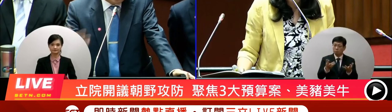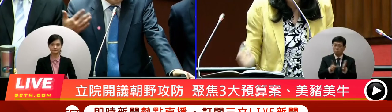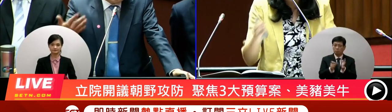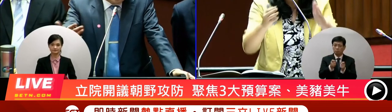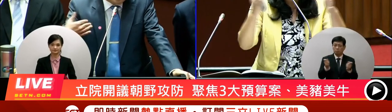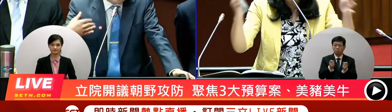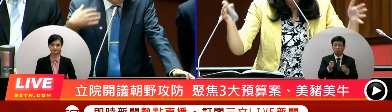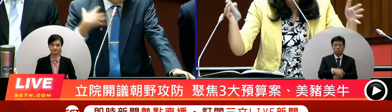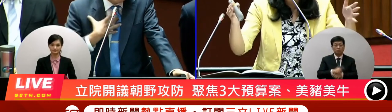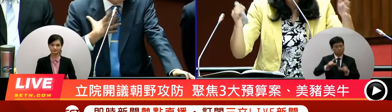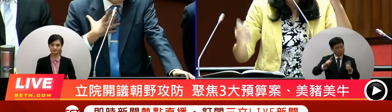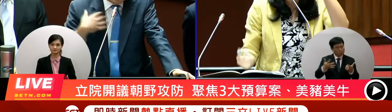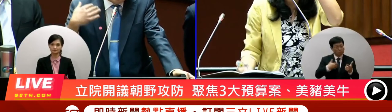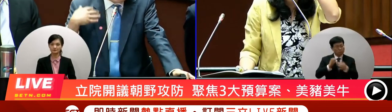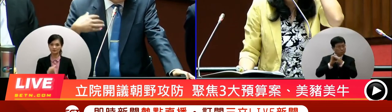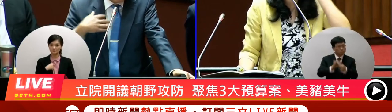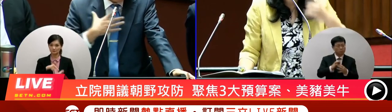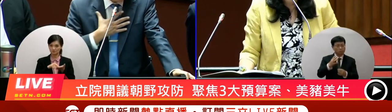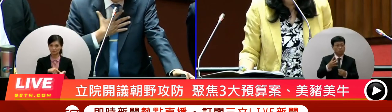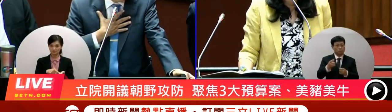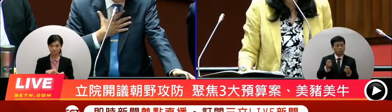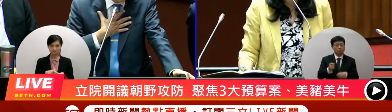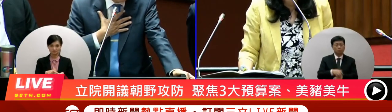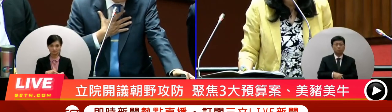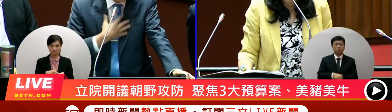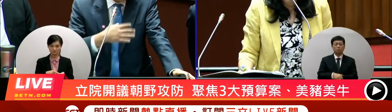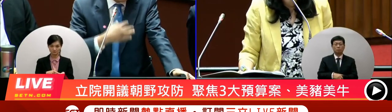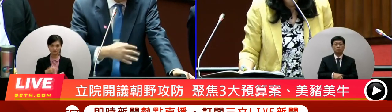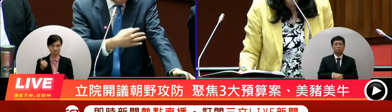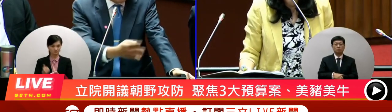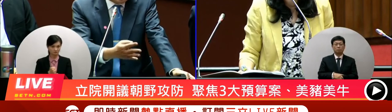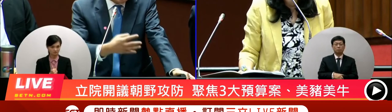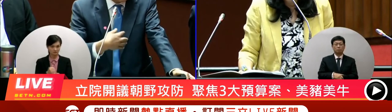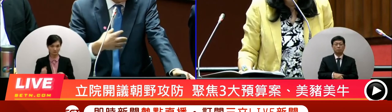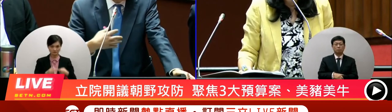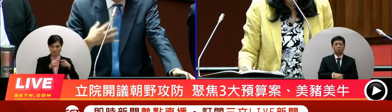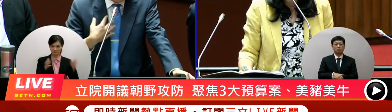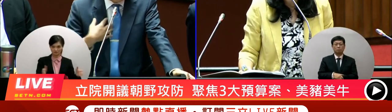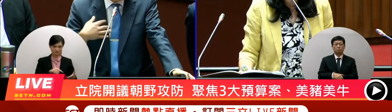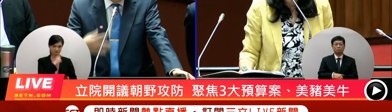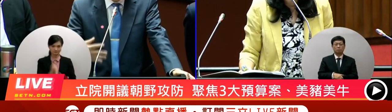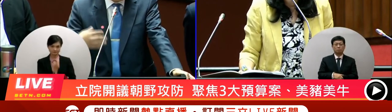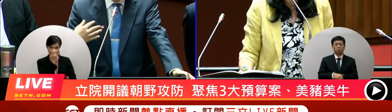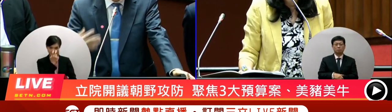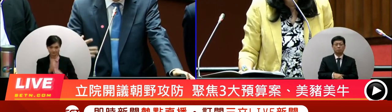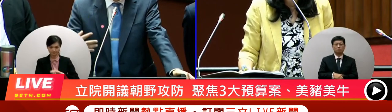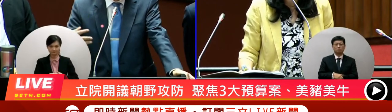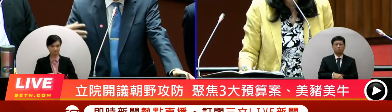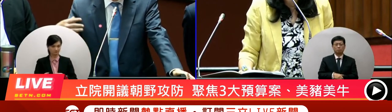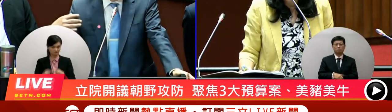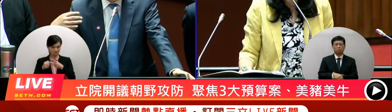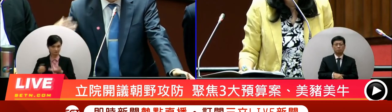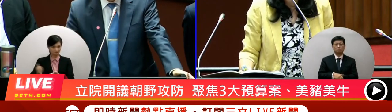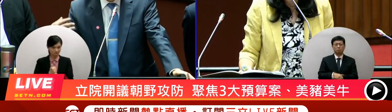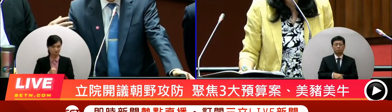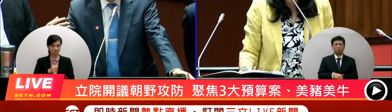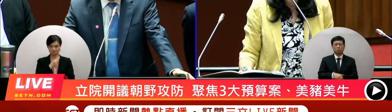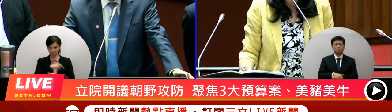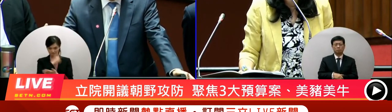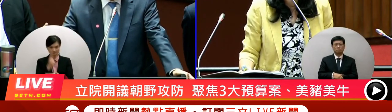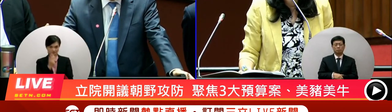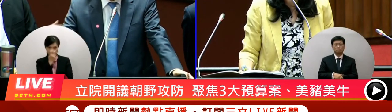他进来了，我申请了，你进请，我现在申请进口，我第一批来我全抽，我申请第二批我也全抽，然后第3批